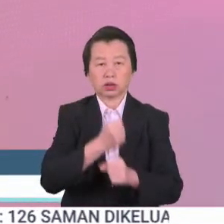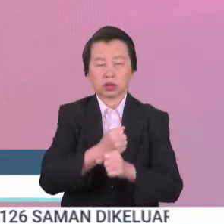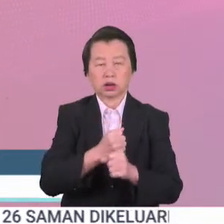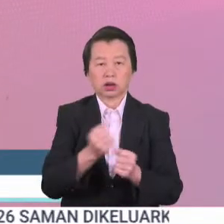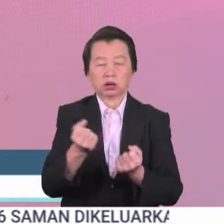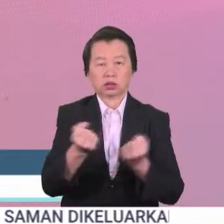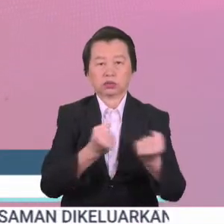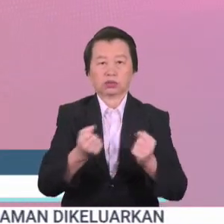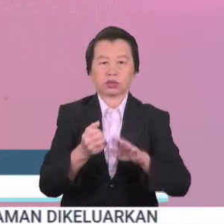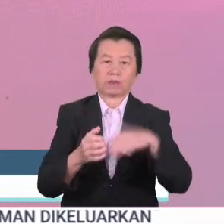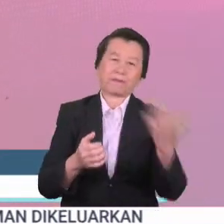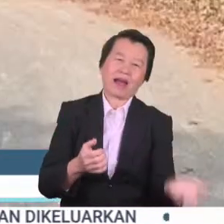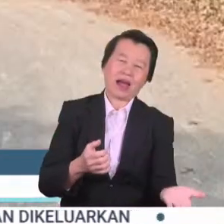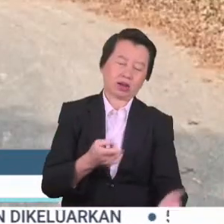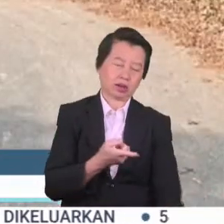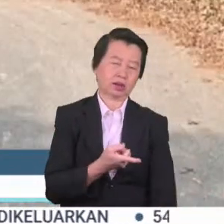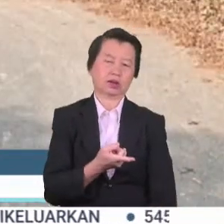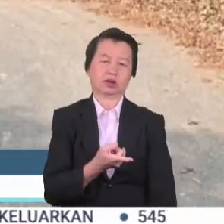terbabas